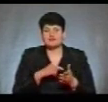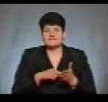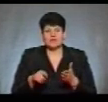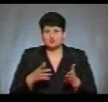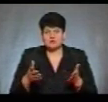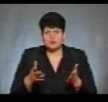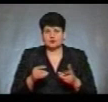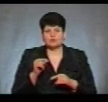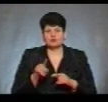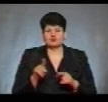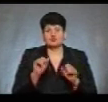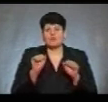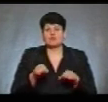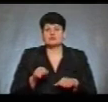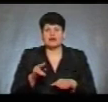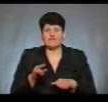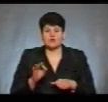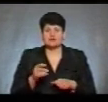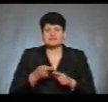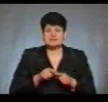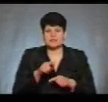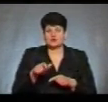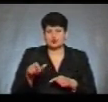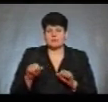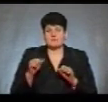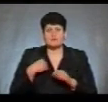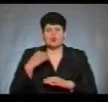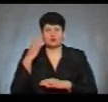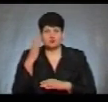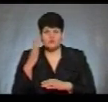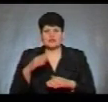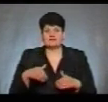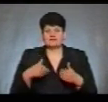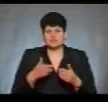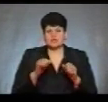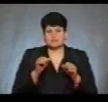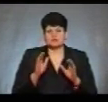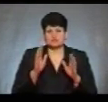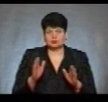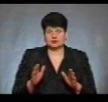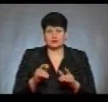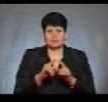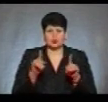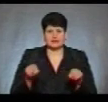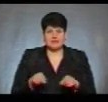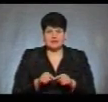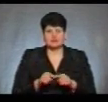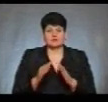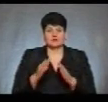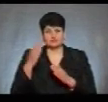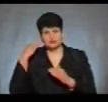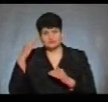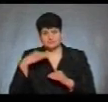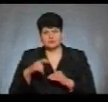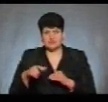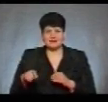що для того, щоб, можливо, ці особи якимось чином проголосували, тобто видача, може бути видача бюлетеня сторонній особі, тобто яка не